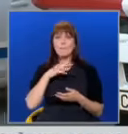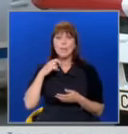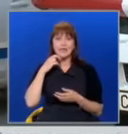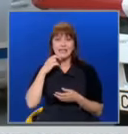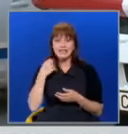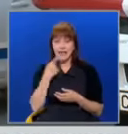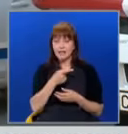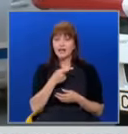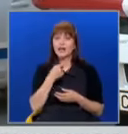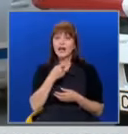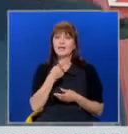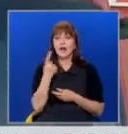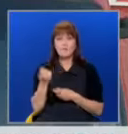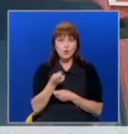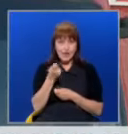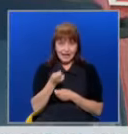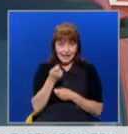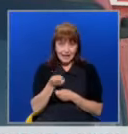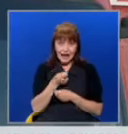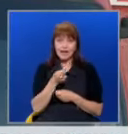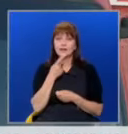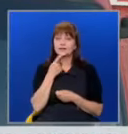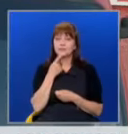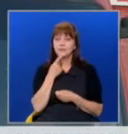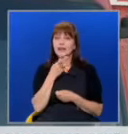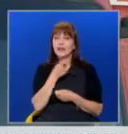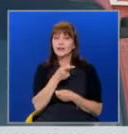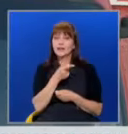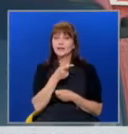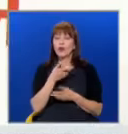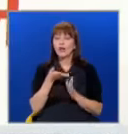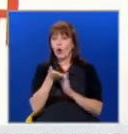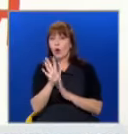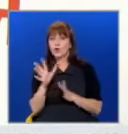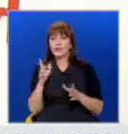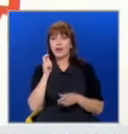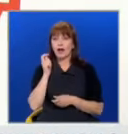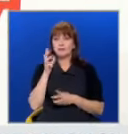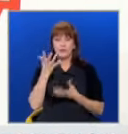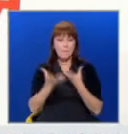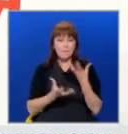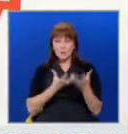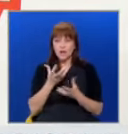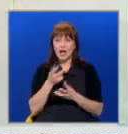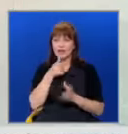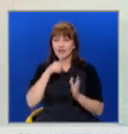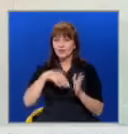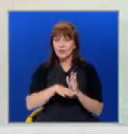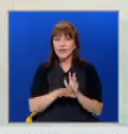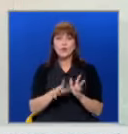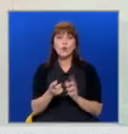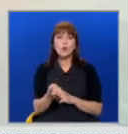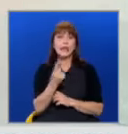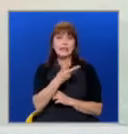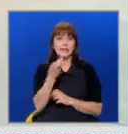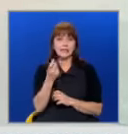границата, както и на един пожарникар, който освен да гаси пожари, идва на всяко наводнение, за да спасява хора, е около 1300 лева. Колегите